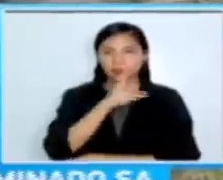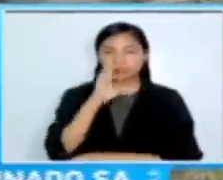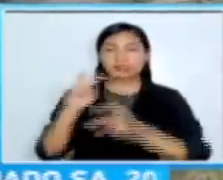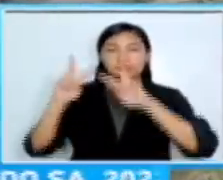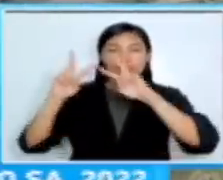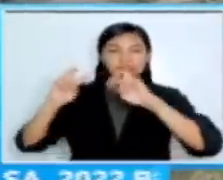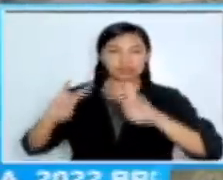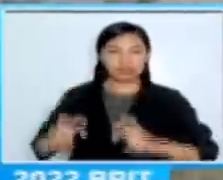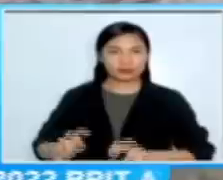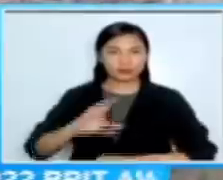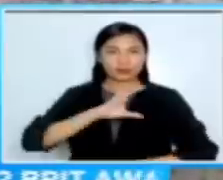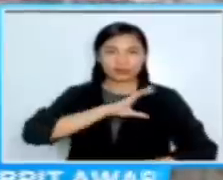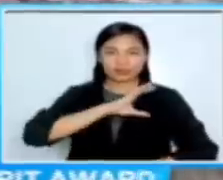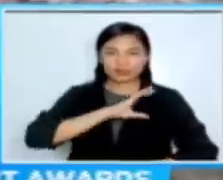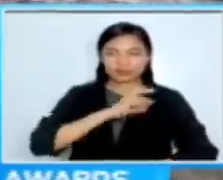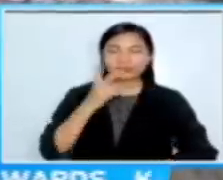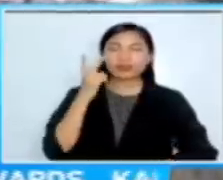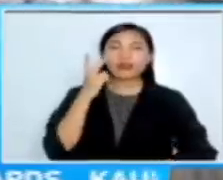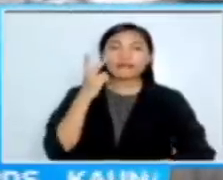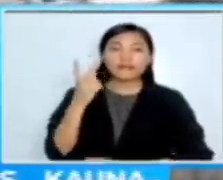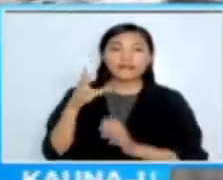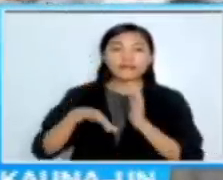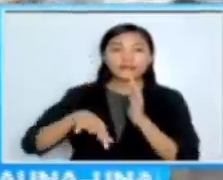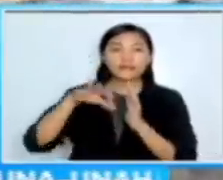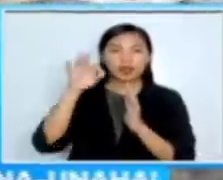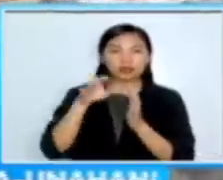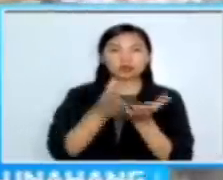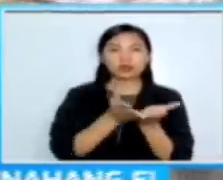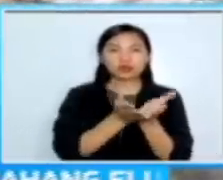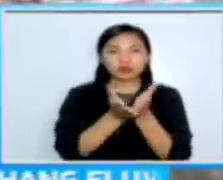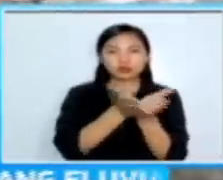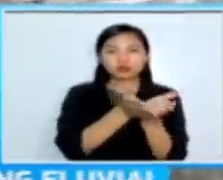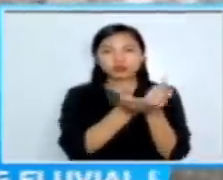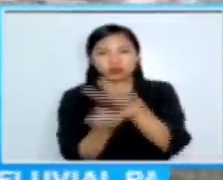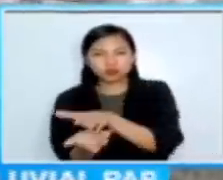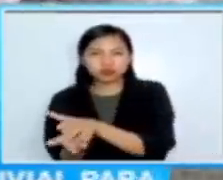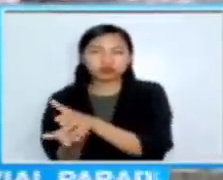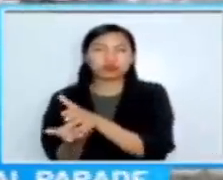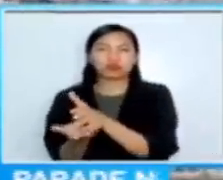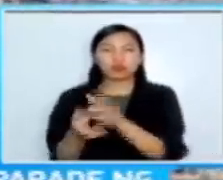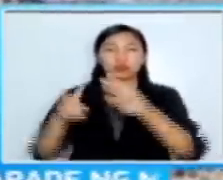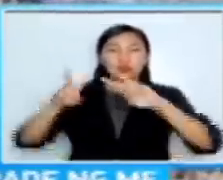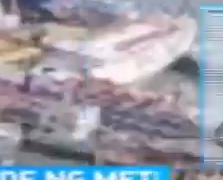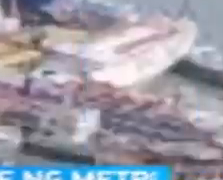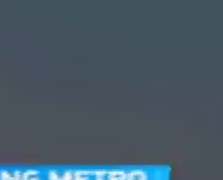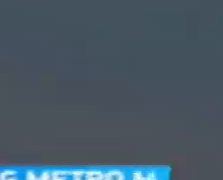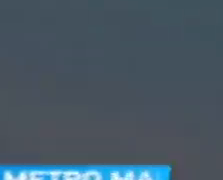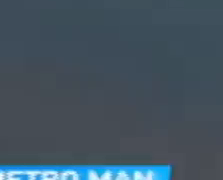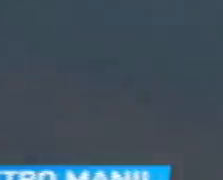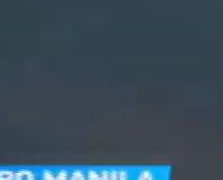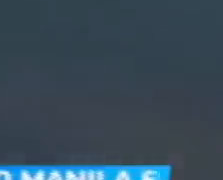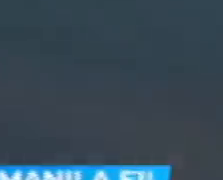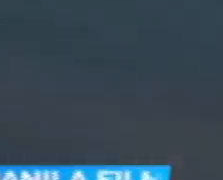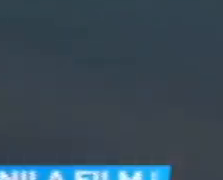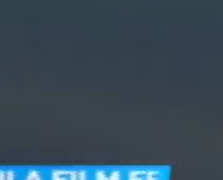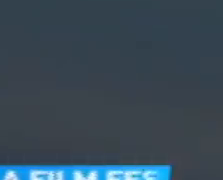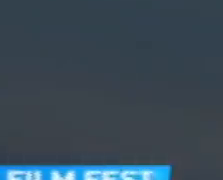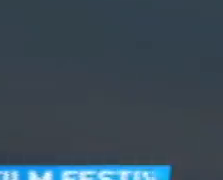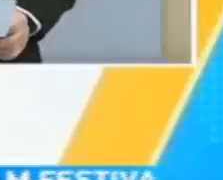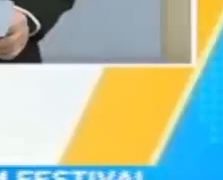barkong tumagilid o sumadsad sa lupa. Inaalam pa kung may tumagas na langis dahil sa disgrasya.